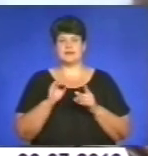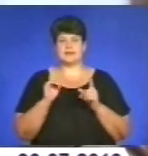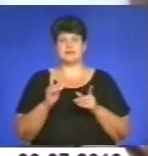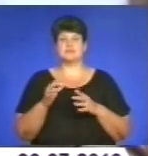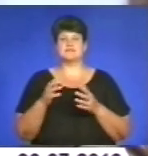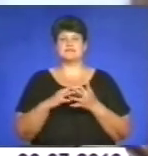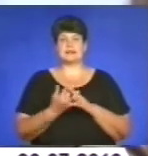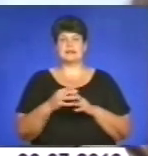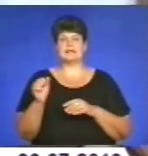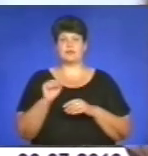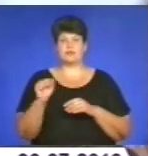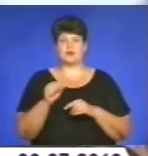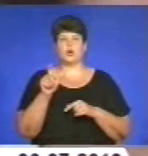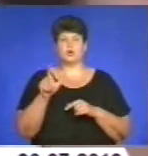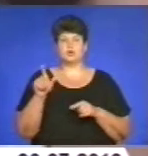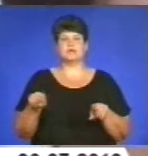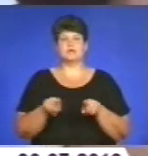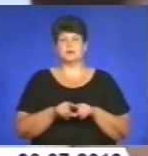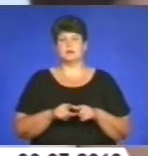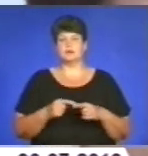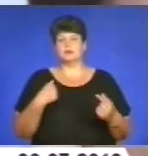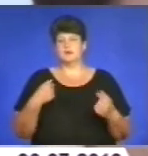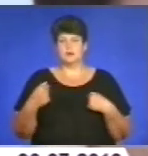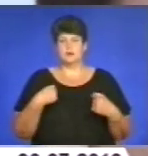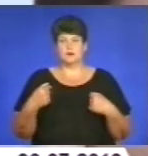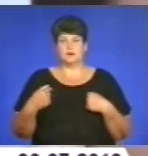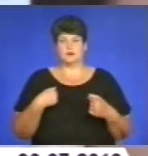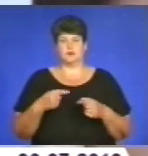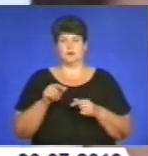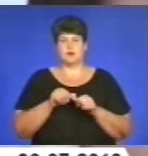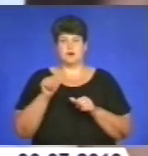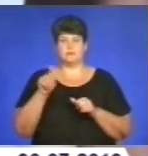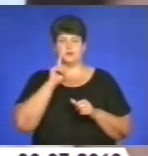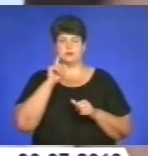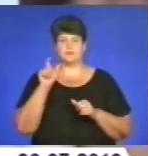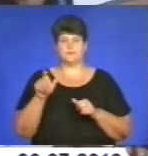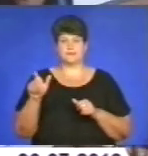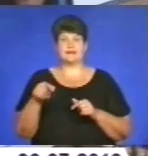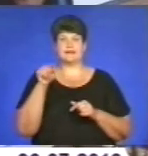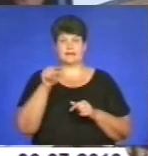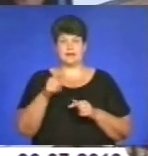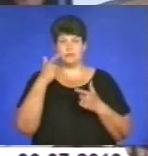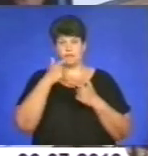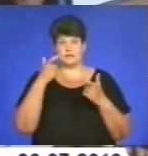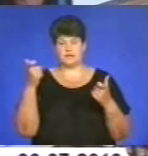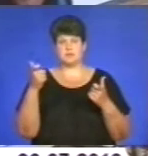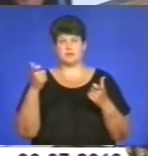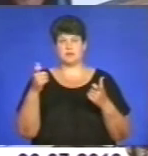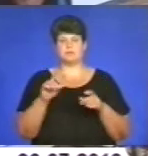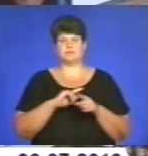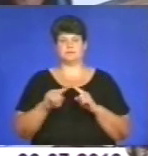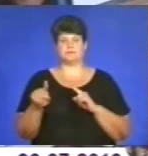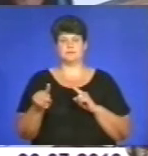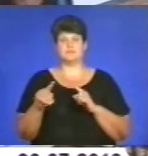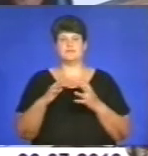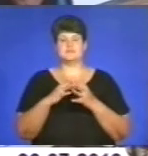на Теребовлянщині люди теж потерпають від неадекватної поведінки деяких молодих людей. На таке повідомлення реакція керівника міліції була миттєвою.